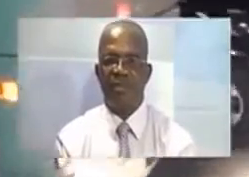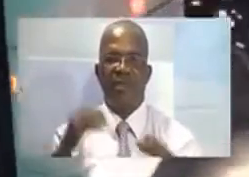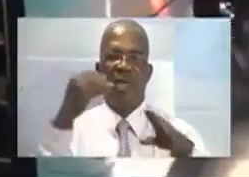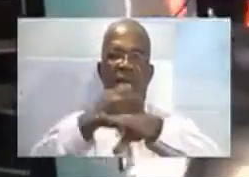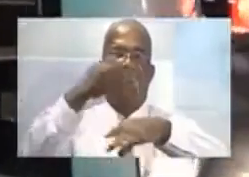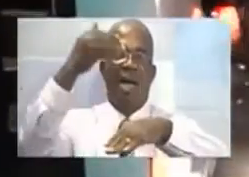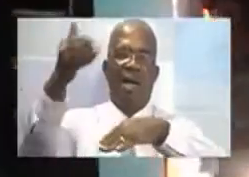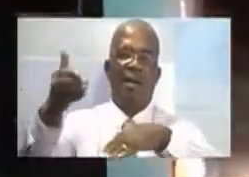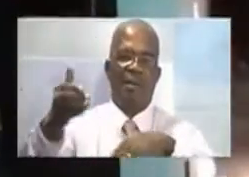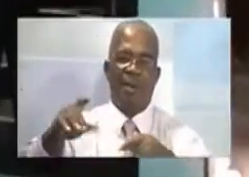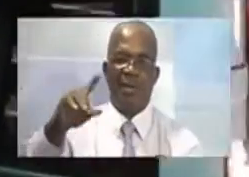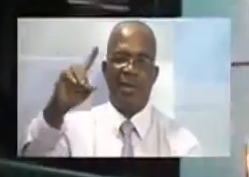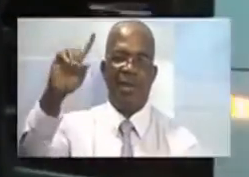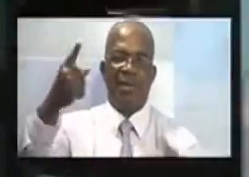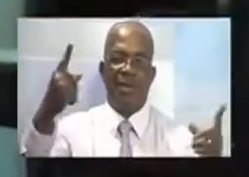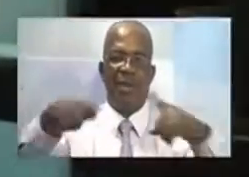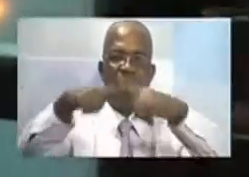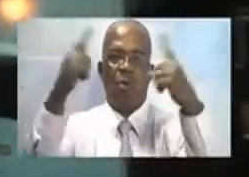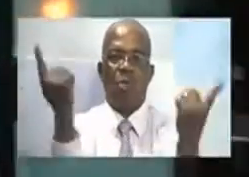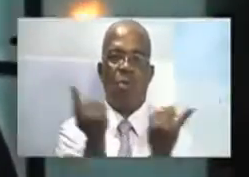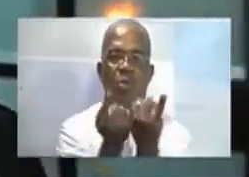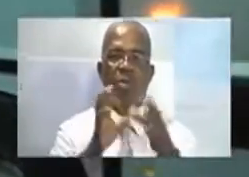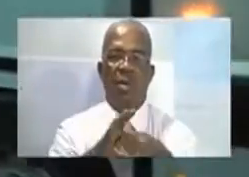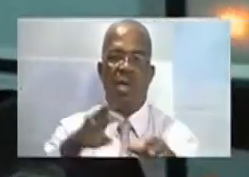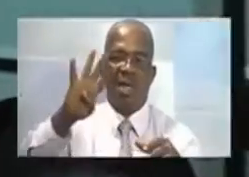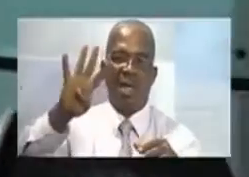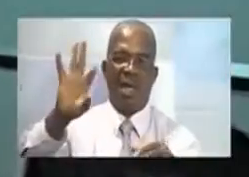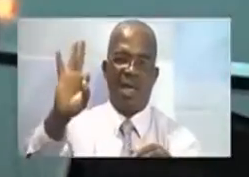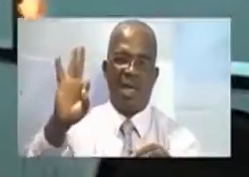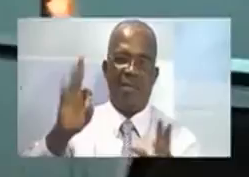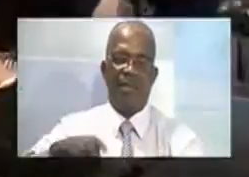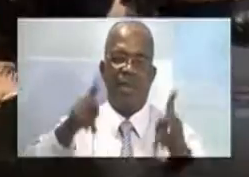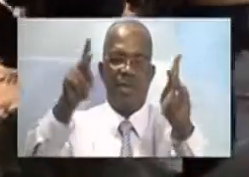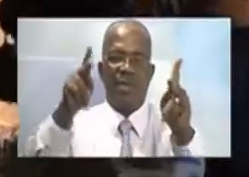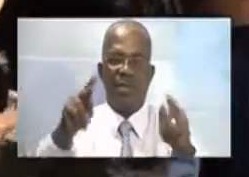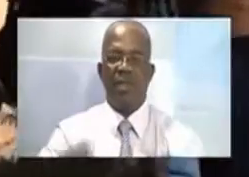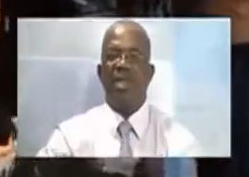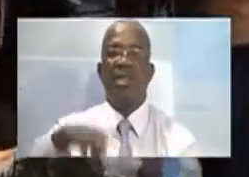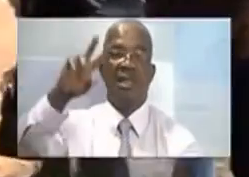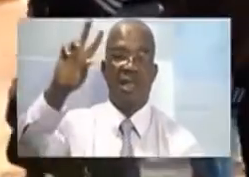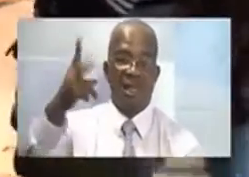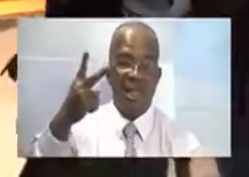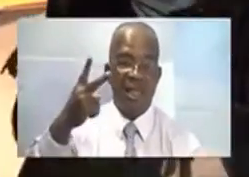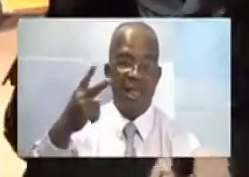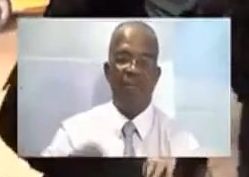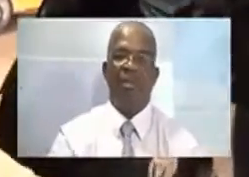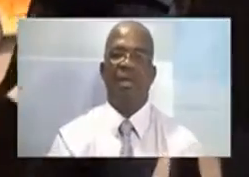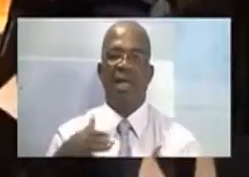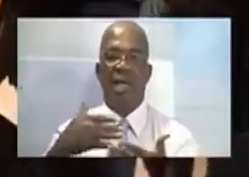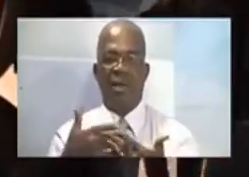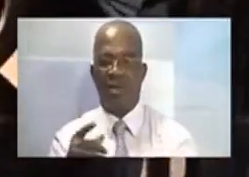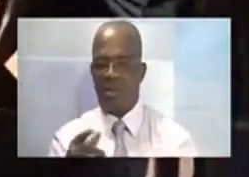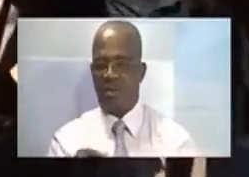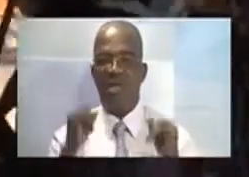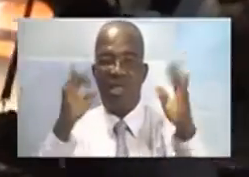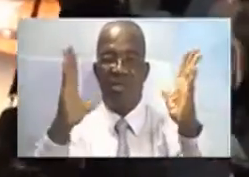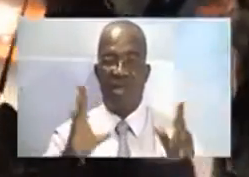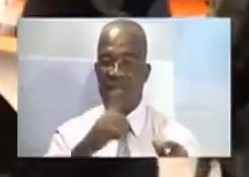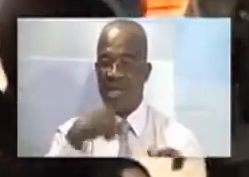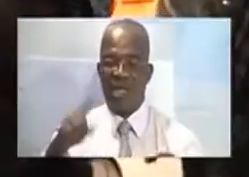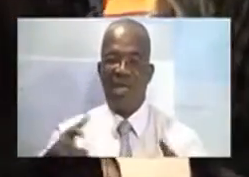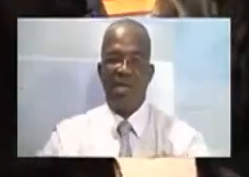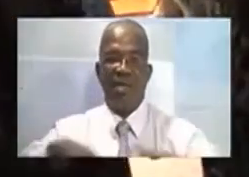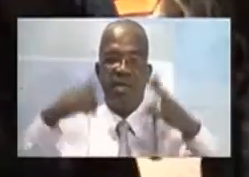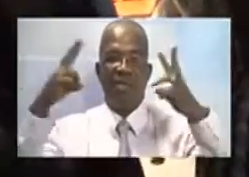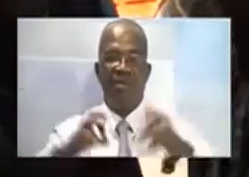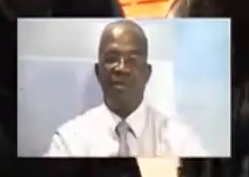Après une première vague de 49 personnes la semaine dernière, un nouveau contingent de réfugiés ivoiriens vivant au Mali vient de rentrer au